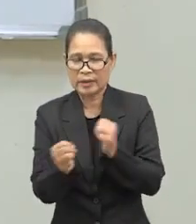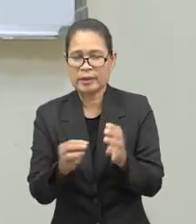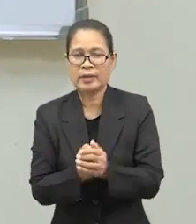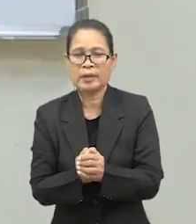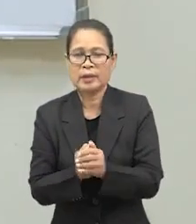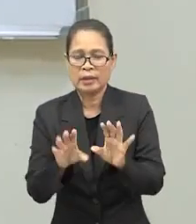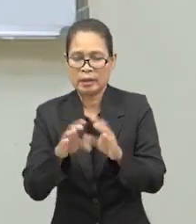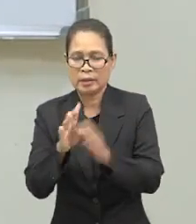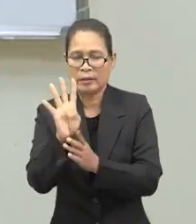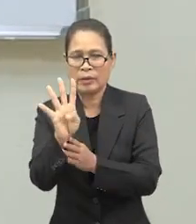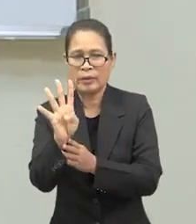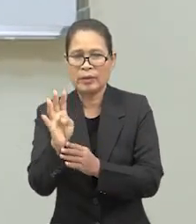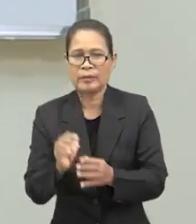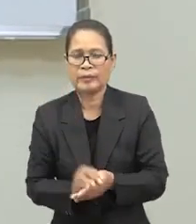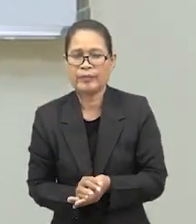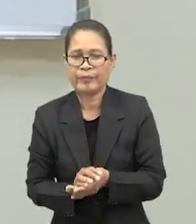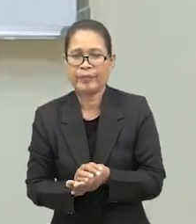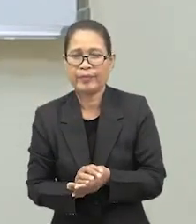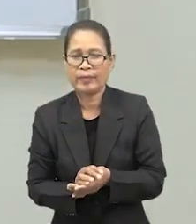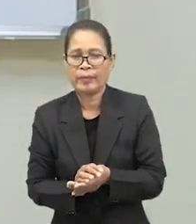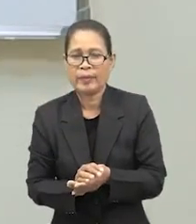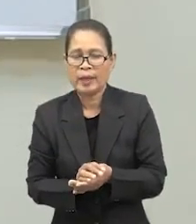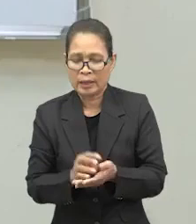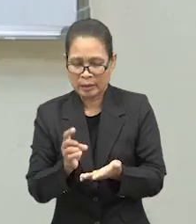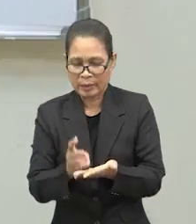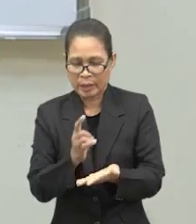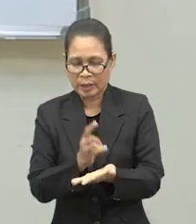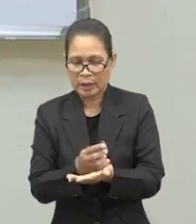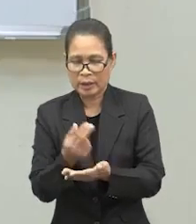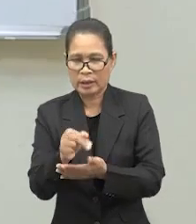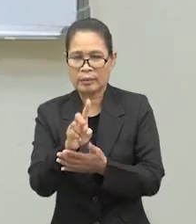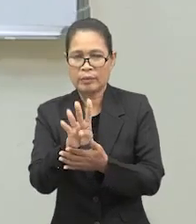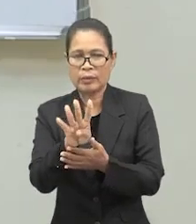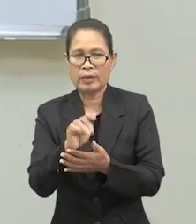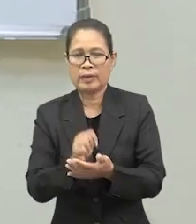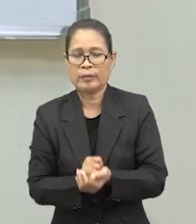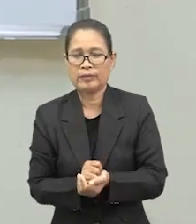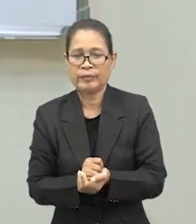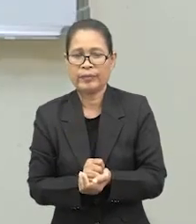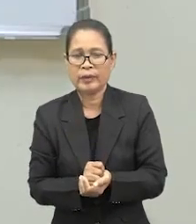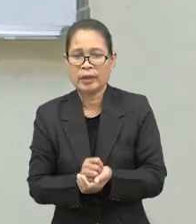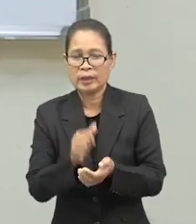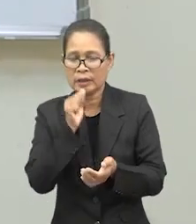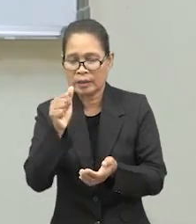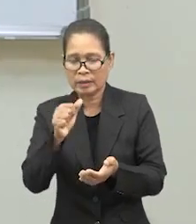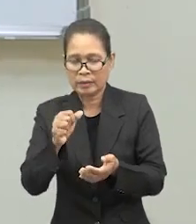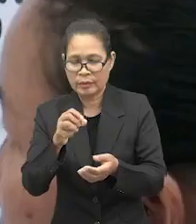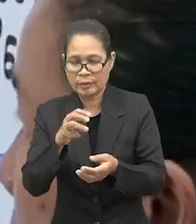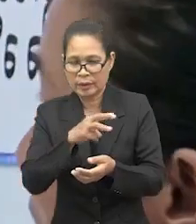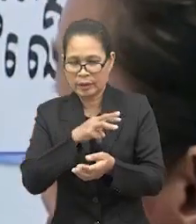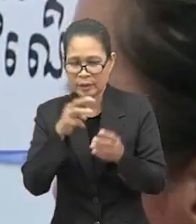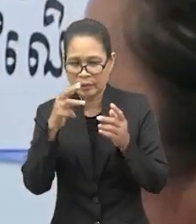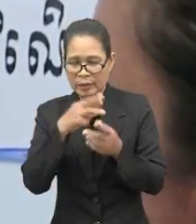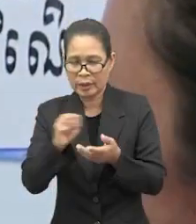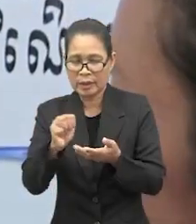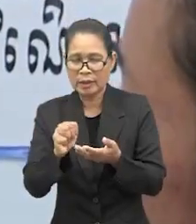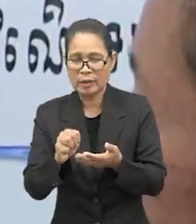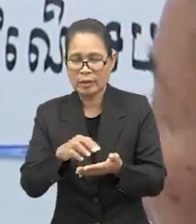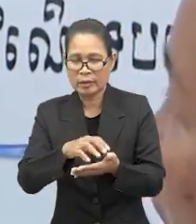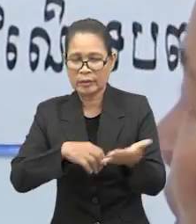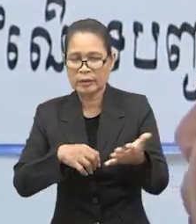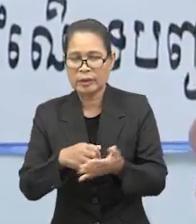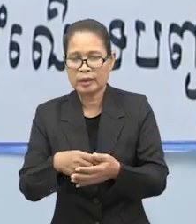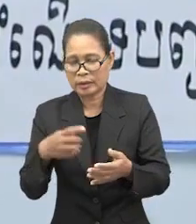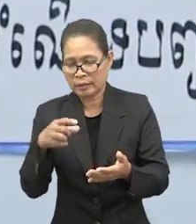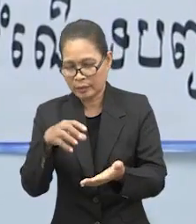xa tờ lờ gần đợt vị trí thân ạ tị buồn chà nơi mê riêng tì đập buồn cư vị thi